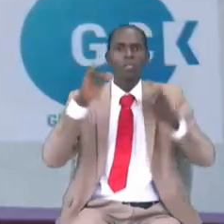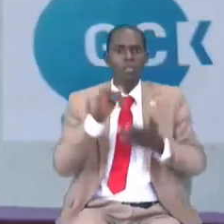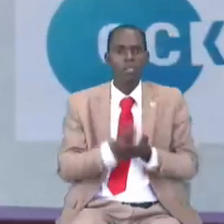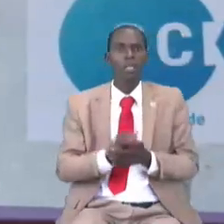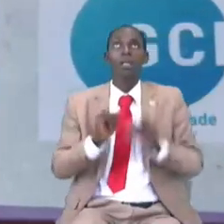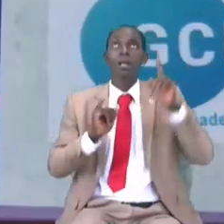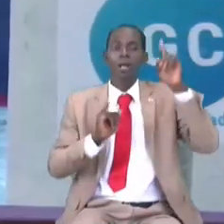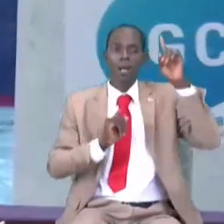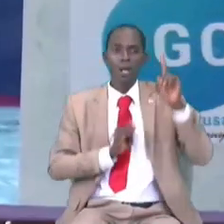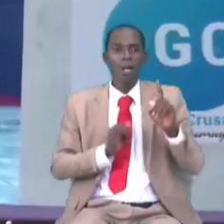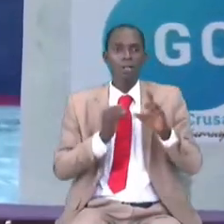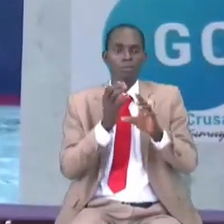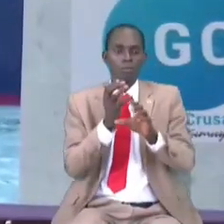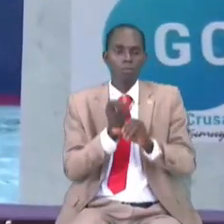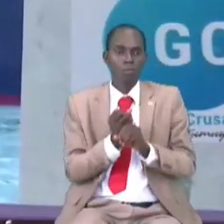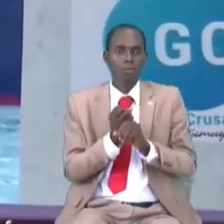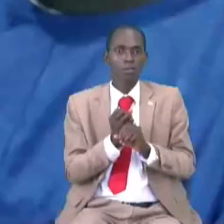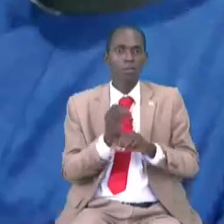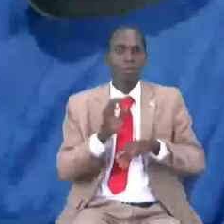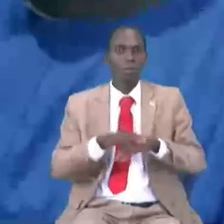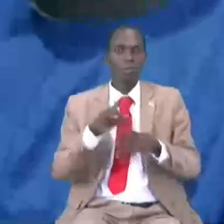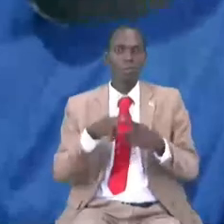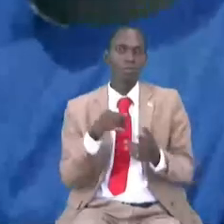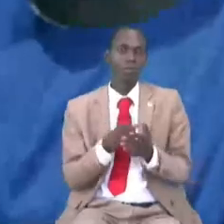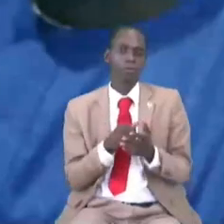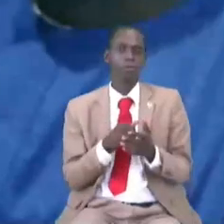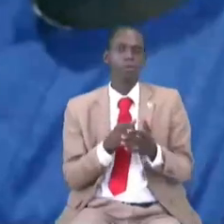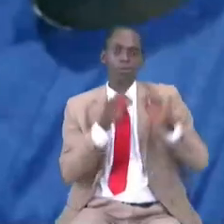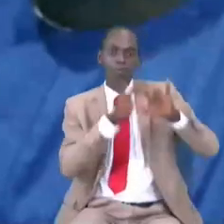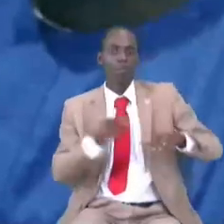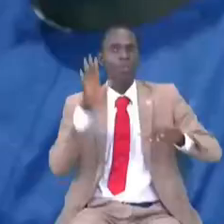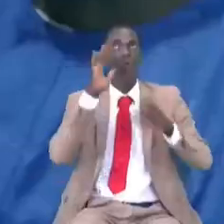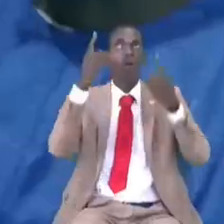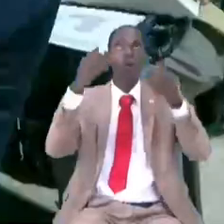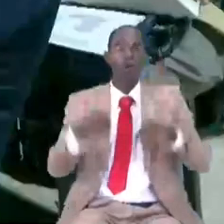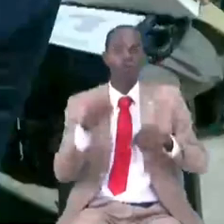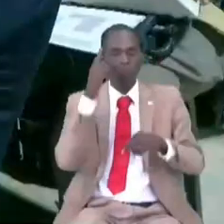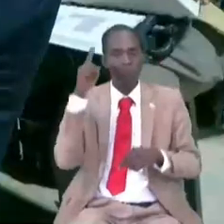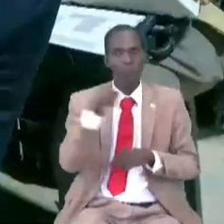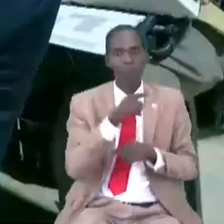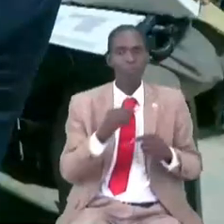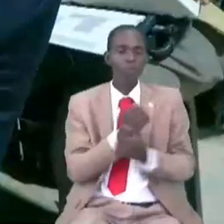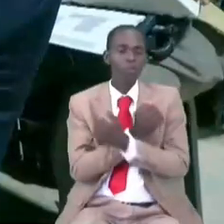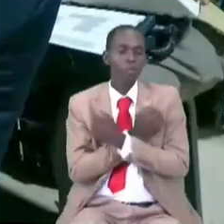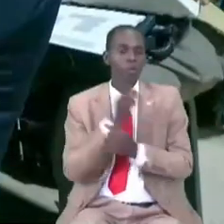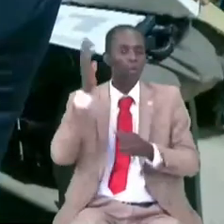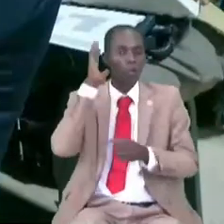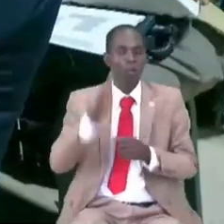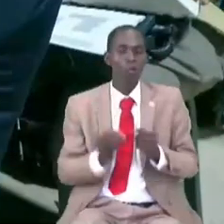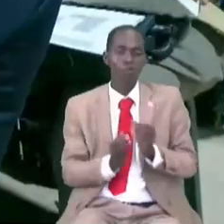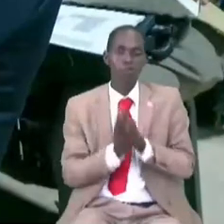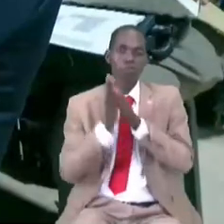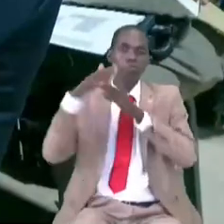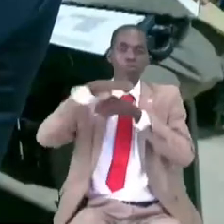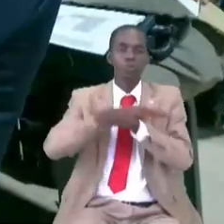La miséricorde viendra, l'amour viendra, débordera, la bonté va demeurer dans ta vie, et la miséricorde